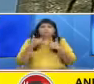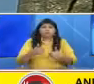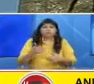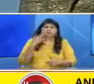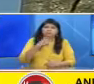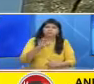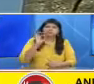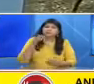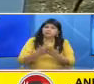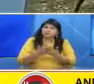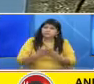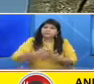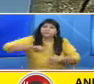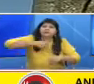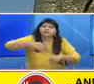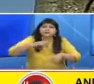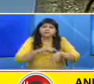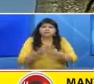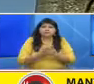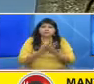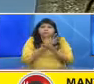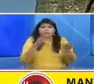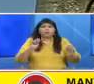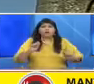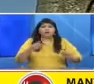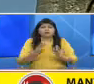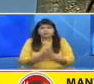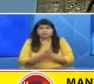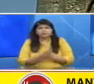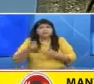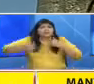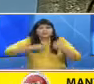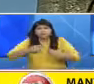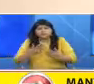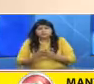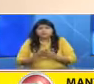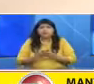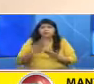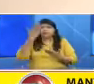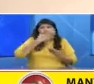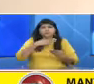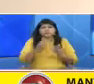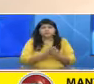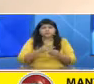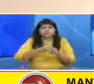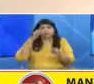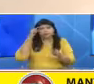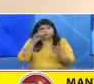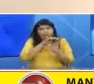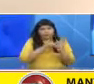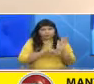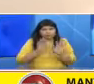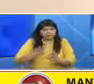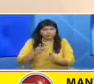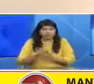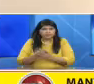लगे। आने वाले समय में बहुत सारे कार्यक्रमों, प्रतियोगिताओं, प्रदर्शनियों की योजना भी बनाई गई है, लेकिन इस